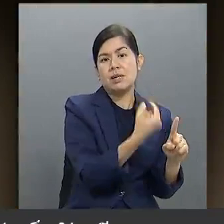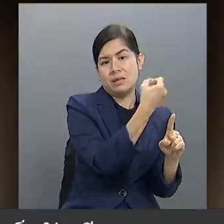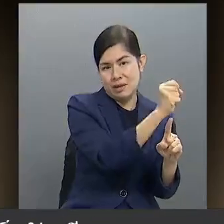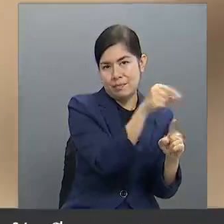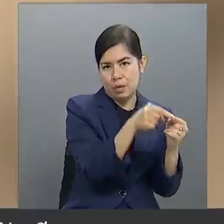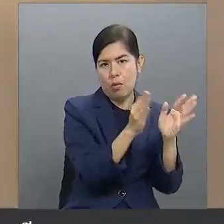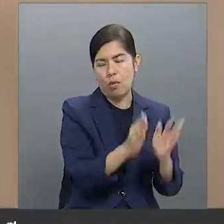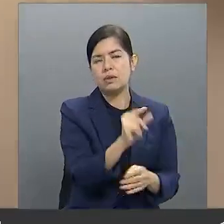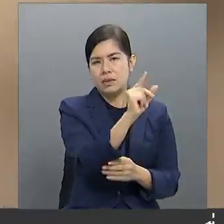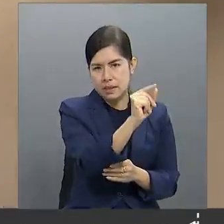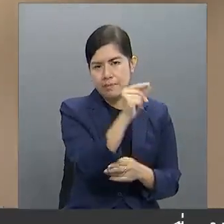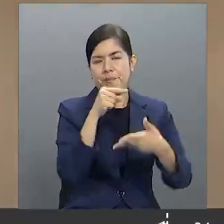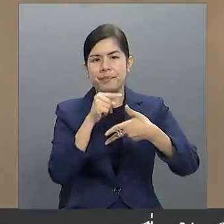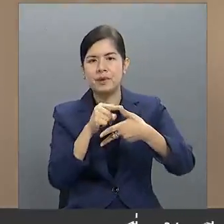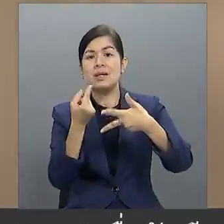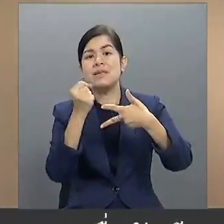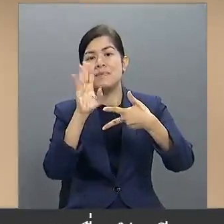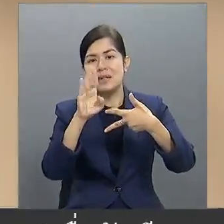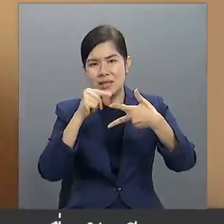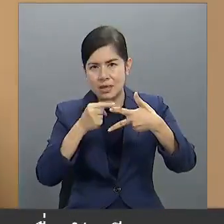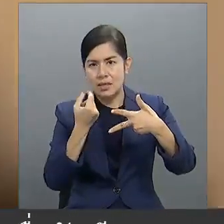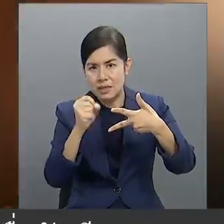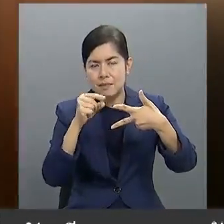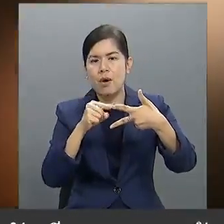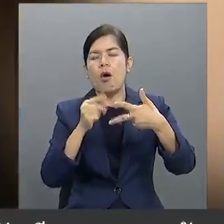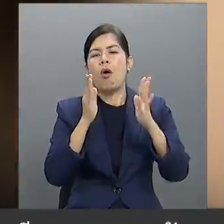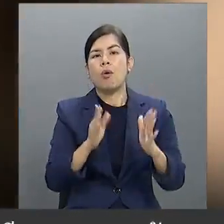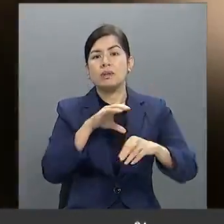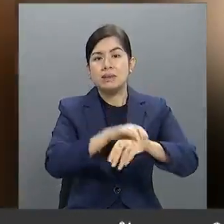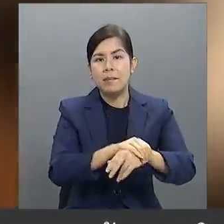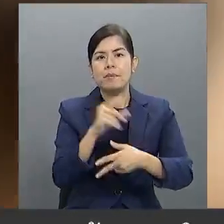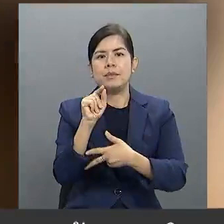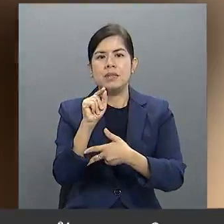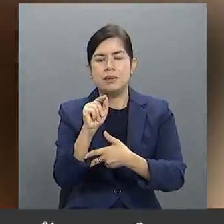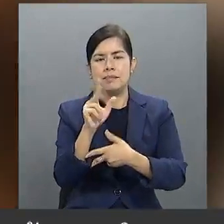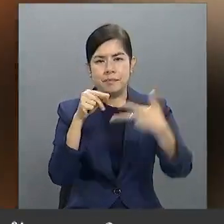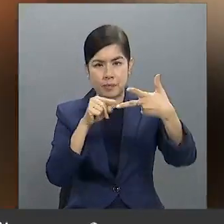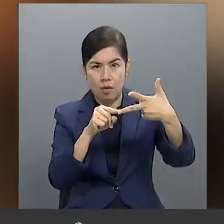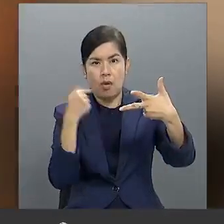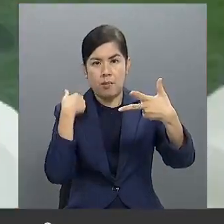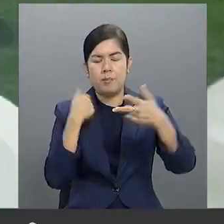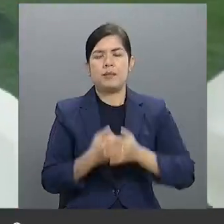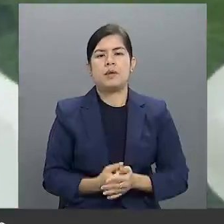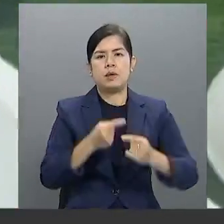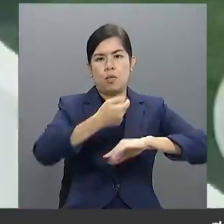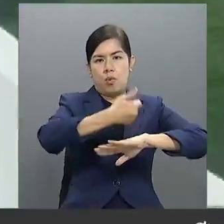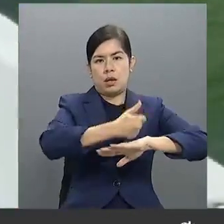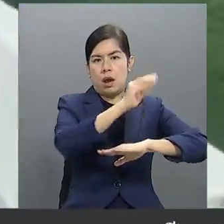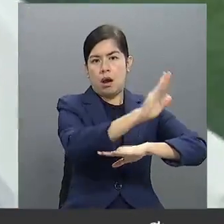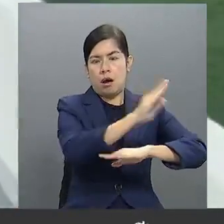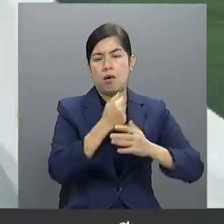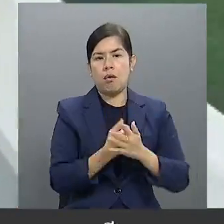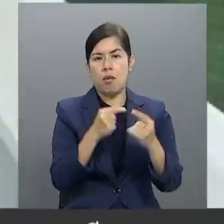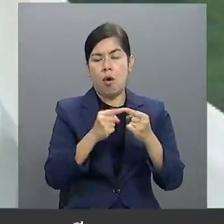20คนวันที่ 14ตุลาคมอีก 23คนรวมทั้งแกนนำอย่างในอานนท์นำภาที่ถูกคุมตัวไปฝากขังที่